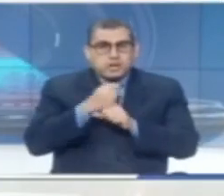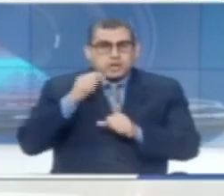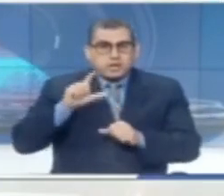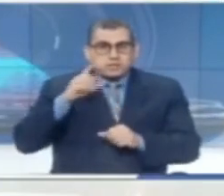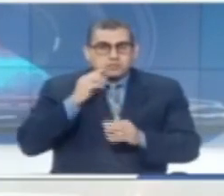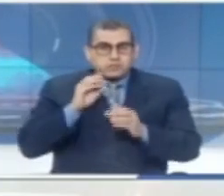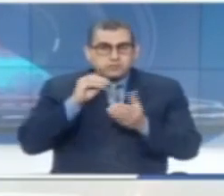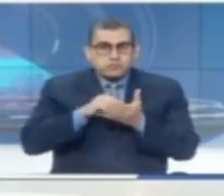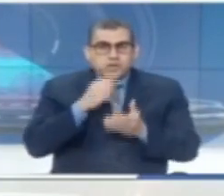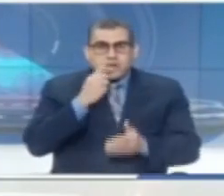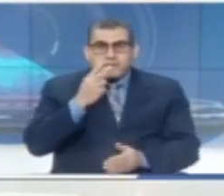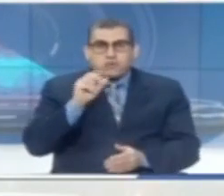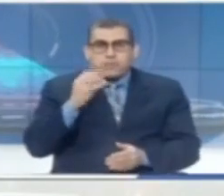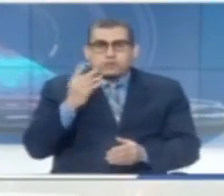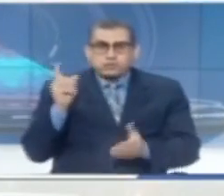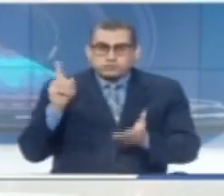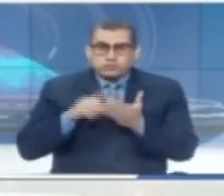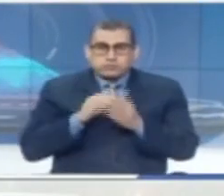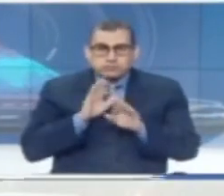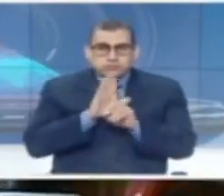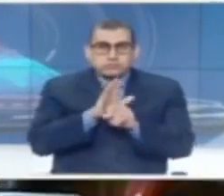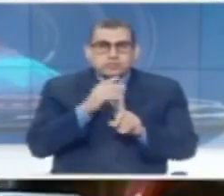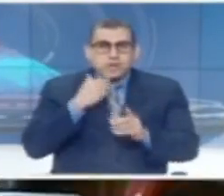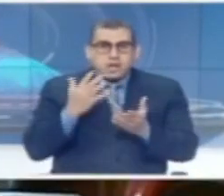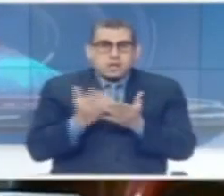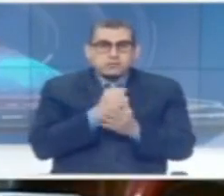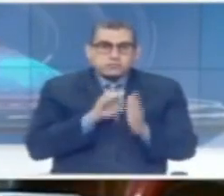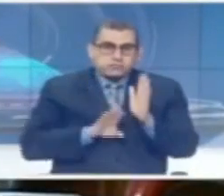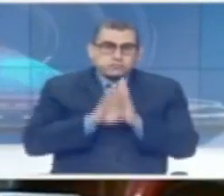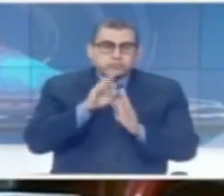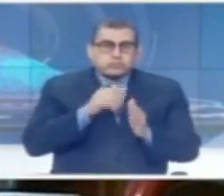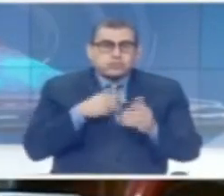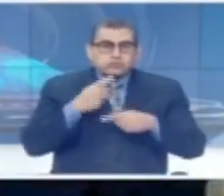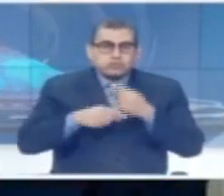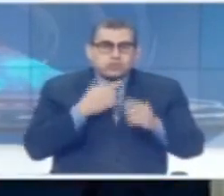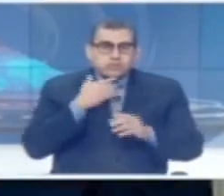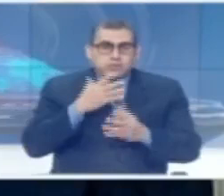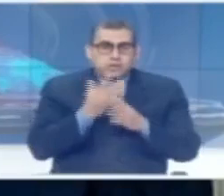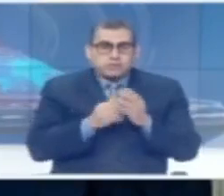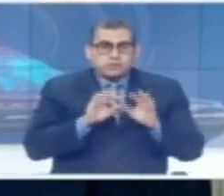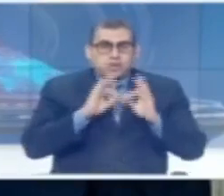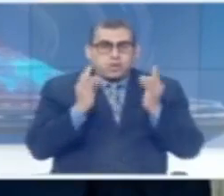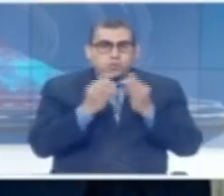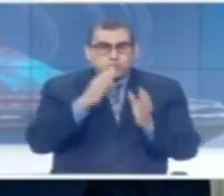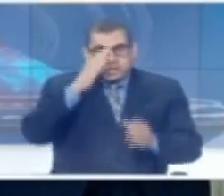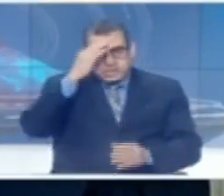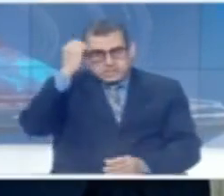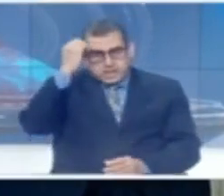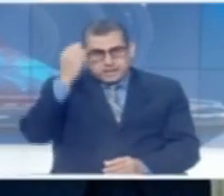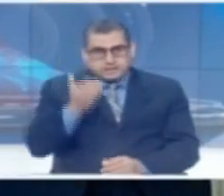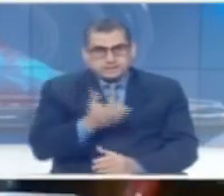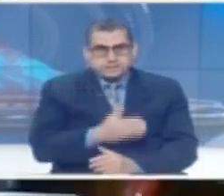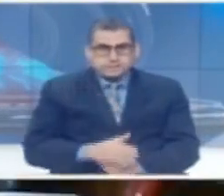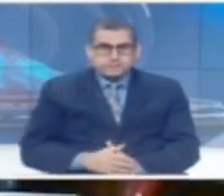منذ 2014 للاهتمام بتحقيق نهضة تنموية وخدمية لأهالي